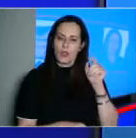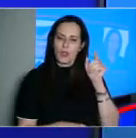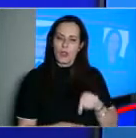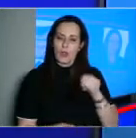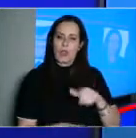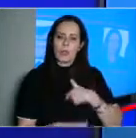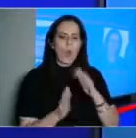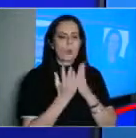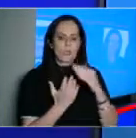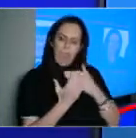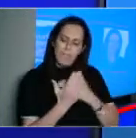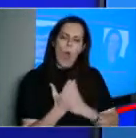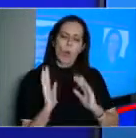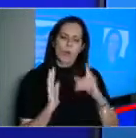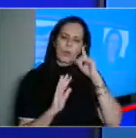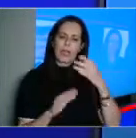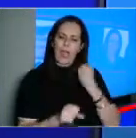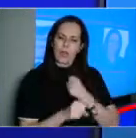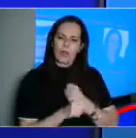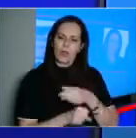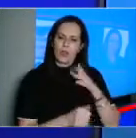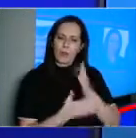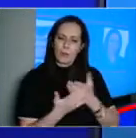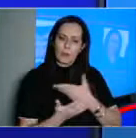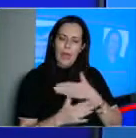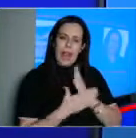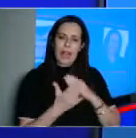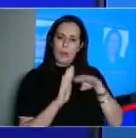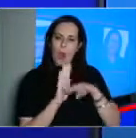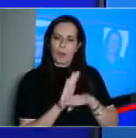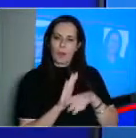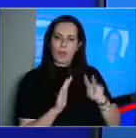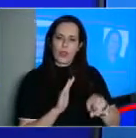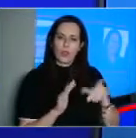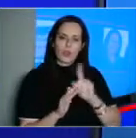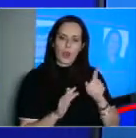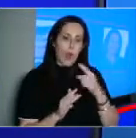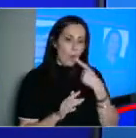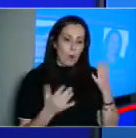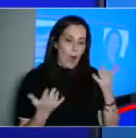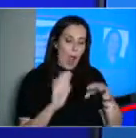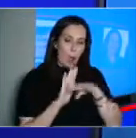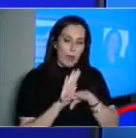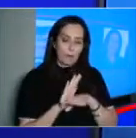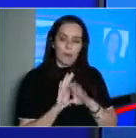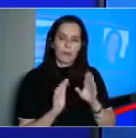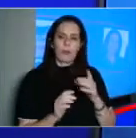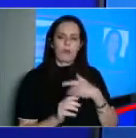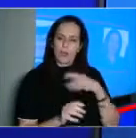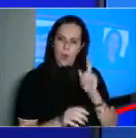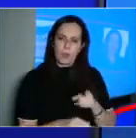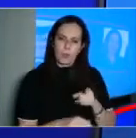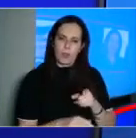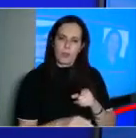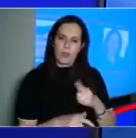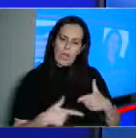ספר הוראות, זה ספר החוקים, יודעים איך להתנהל. יש כאלה שקיבלו חלק מהחוקים, יש כאלה שלא אמרו להם בכלל מה החוקים של המשחק, ואנחנו צריכים